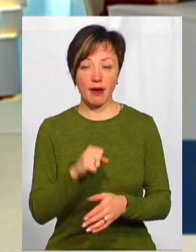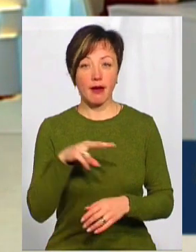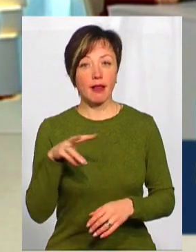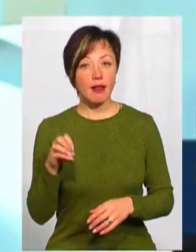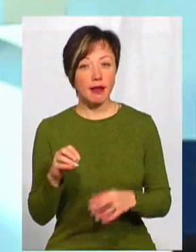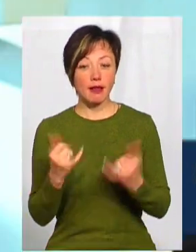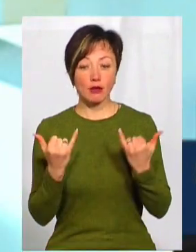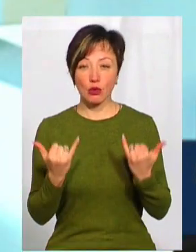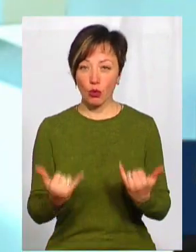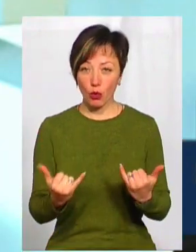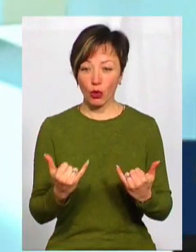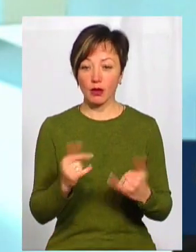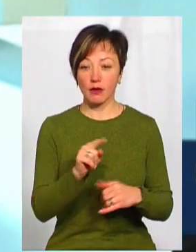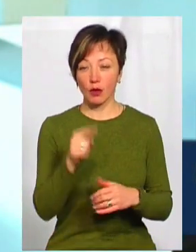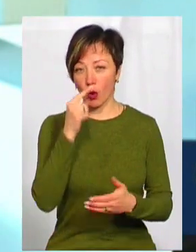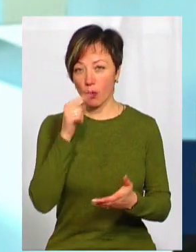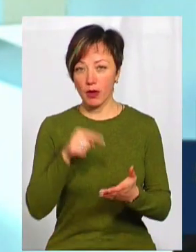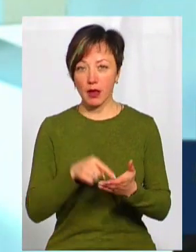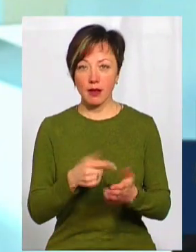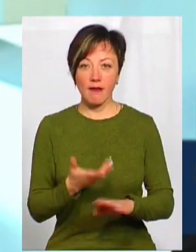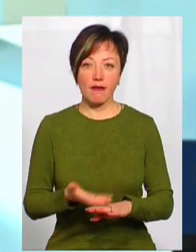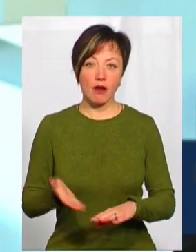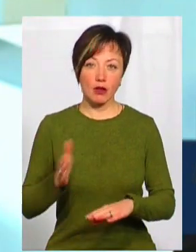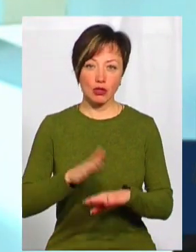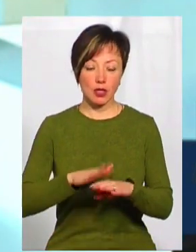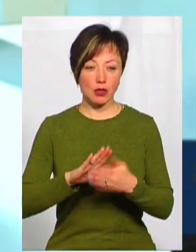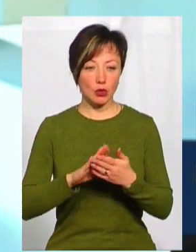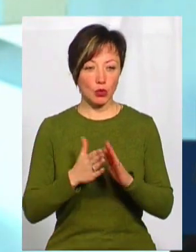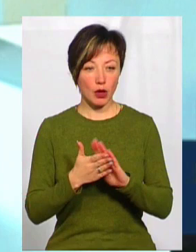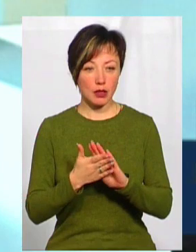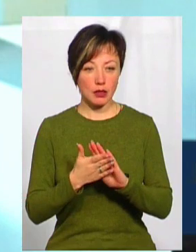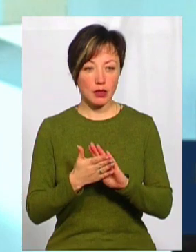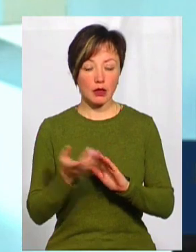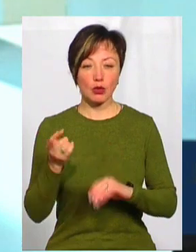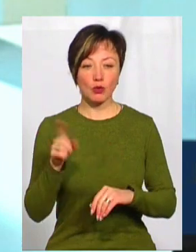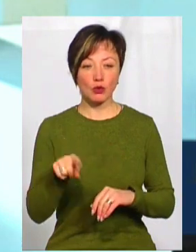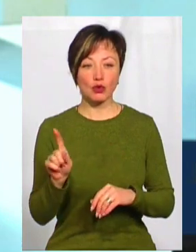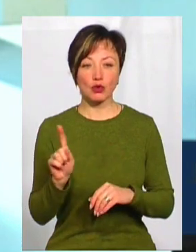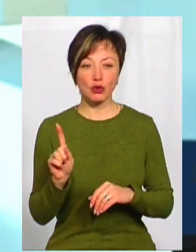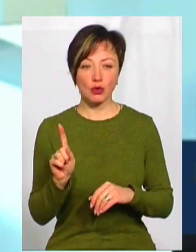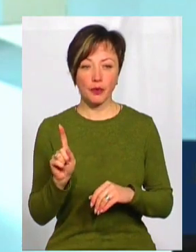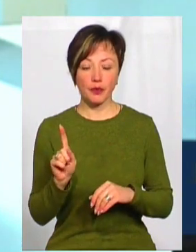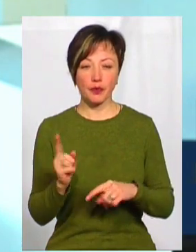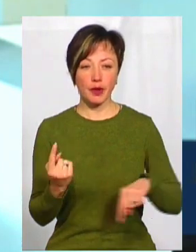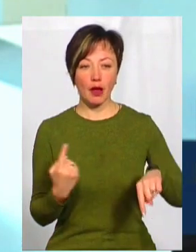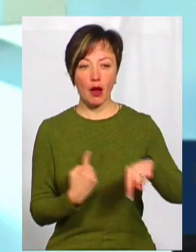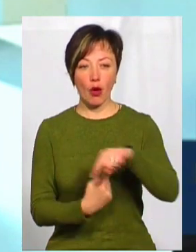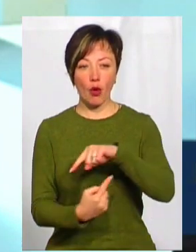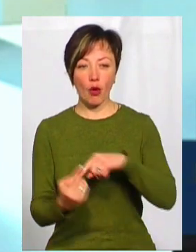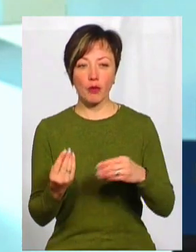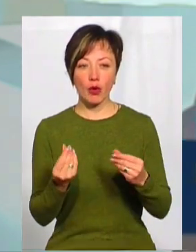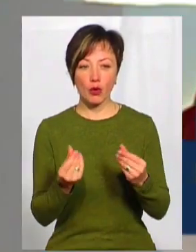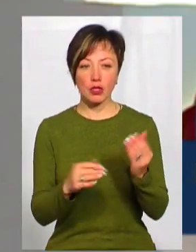Але на сьогодні вони опиняються в самій важкій ситуації, тому що обіг коштів,